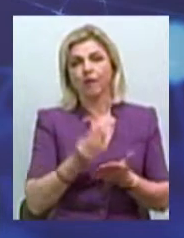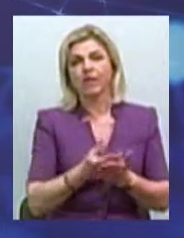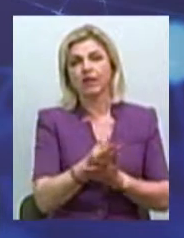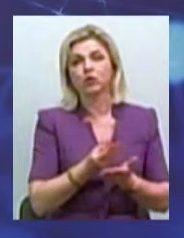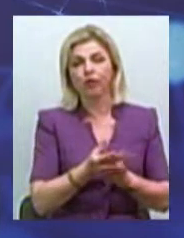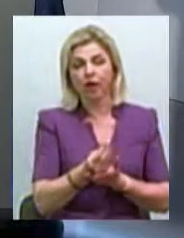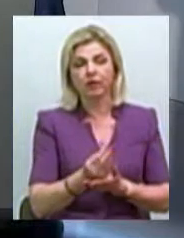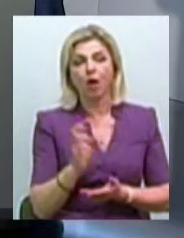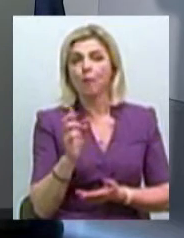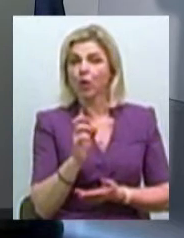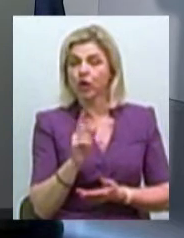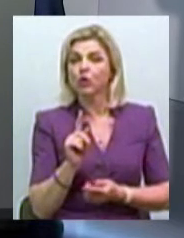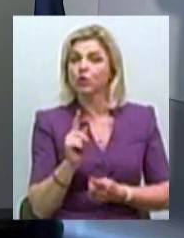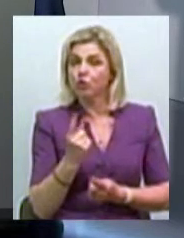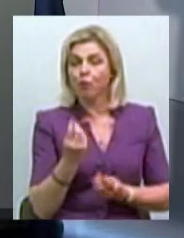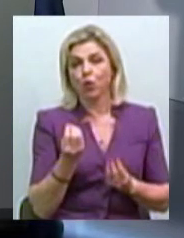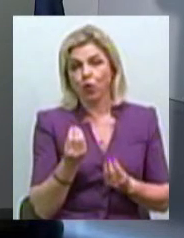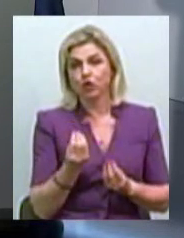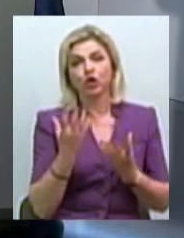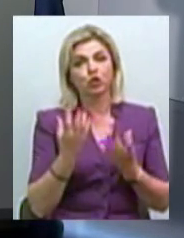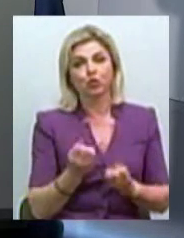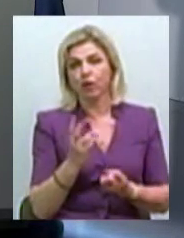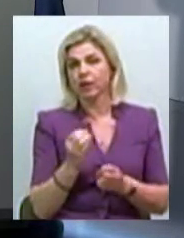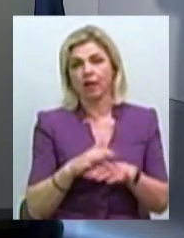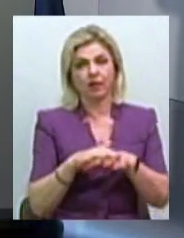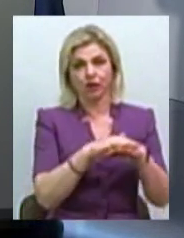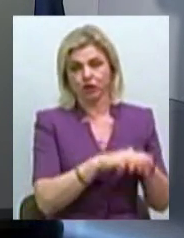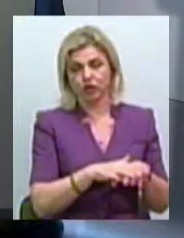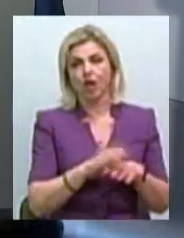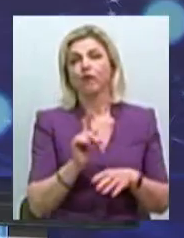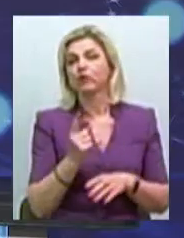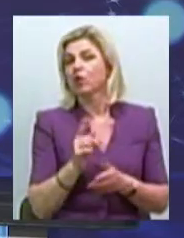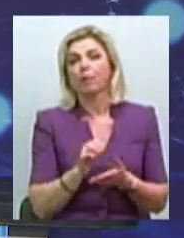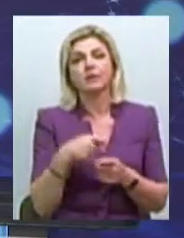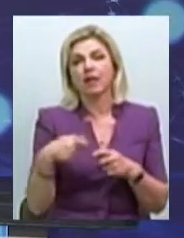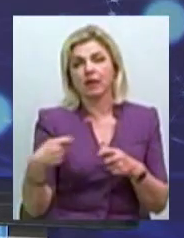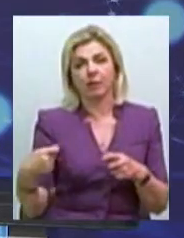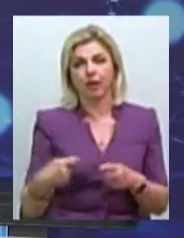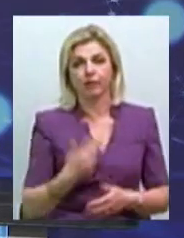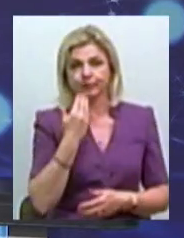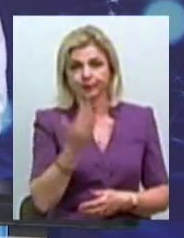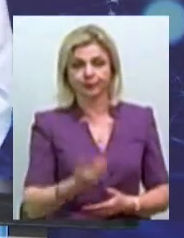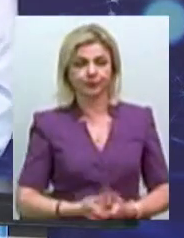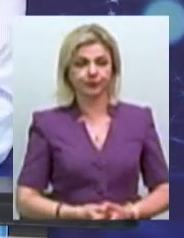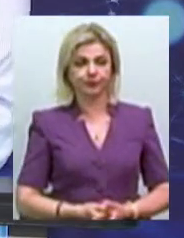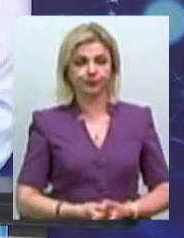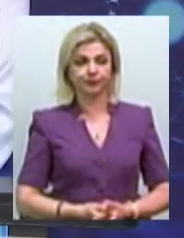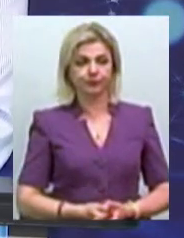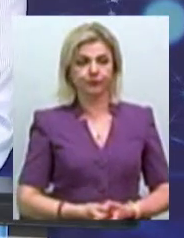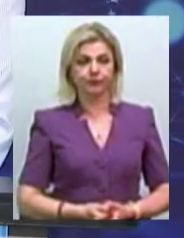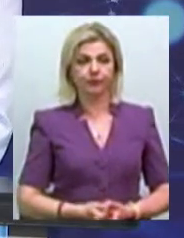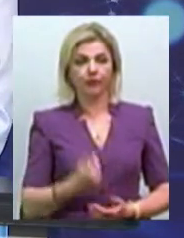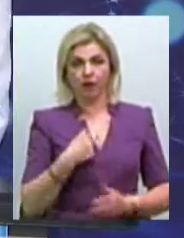фінансування. Борис, чому гроші ще не надійшли? В чому затримка? Я почну з